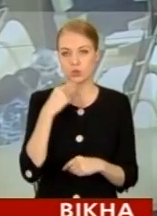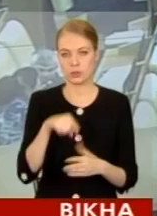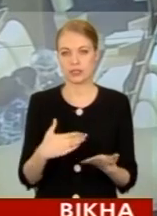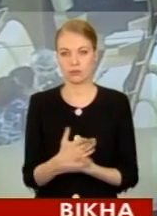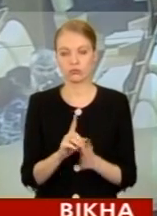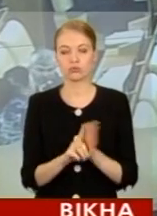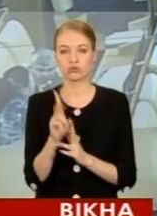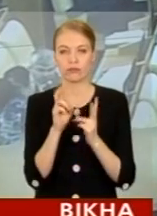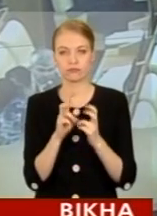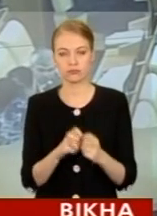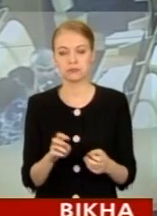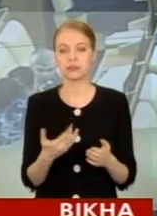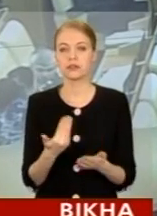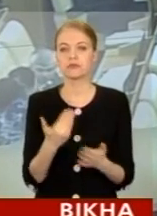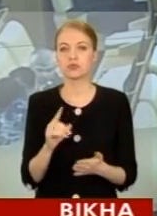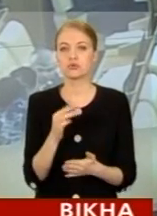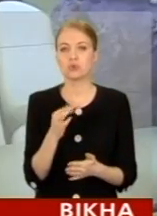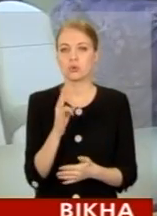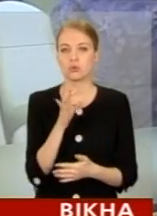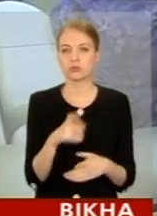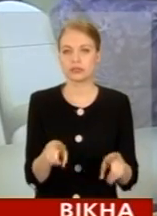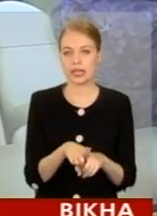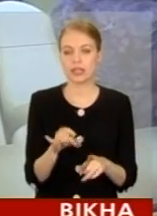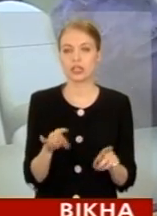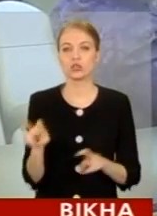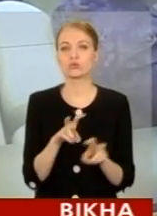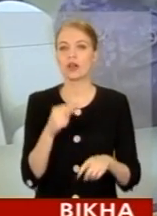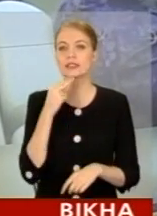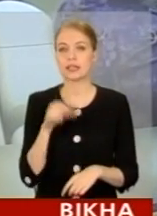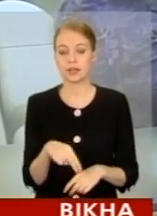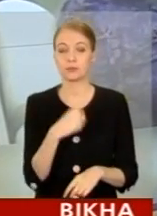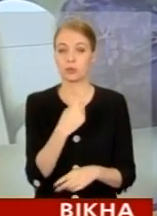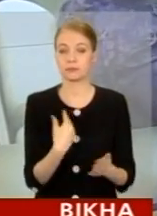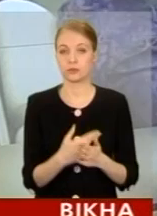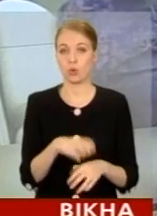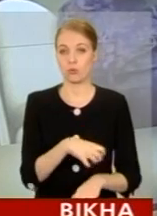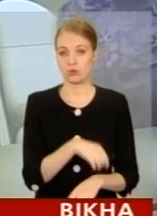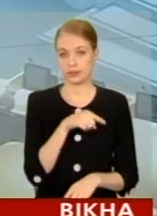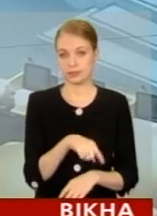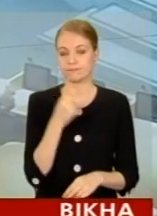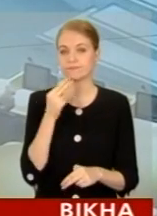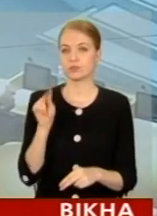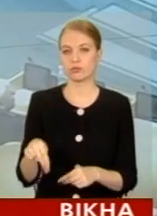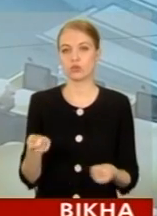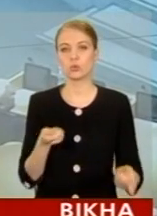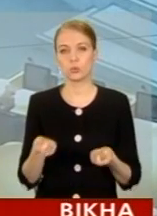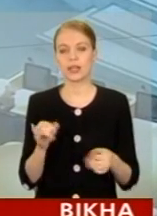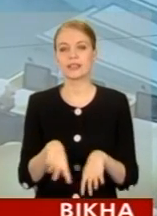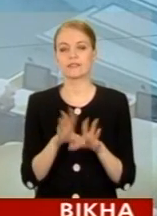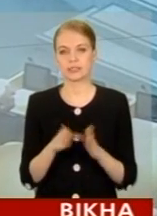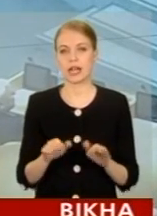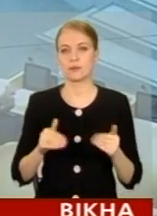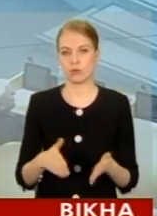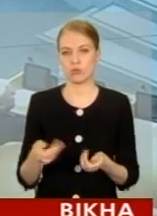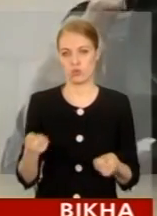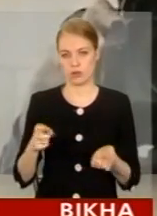почав аналізувати, від чого курс такий, і шукати крайніх. Одні, наприклад, комуністи, звинувачують уряд і взагалі пропонують йому піти